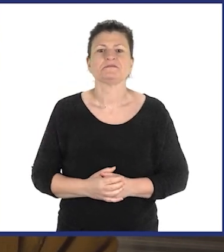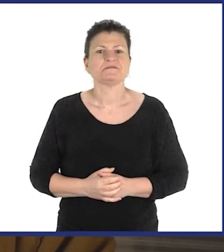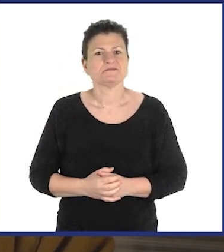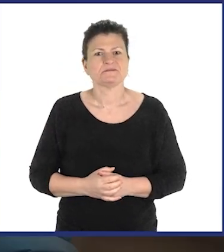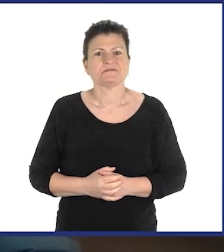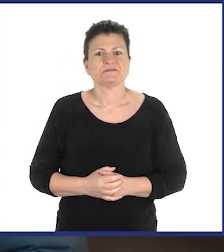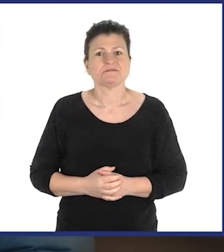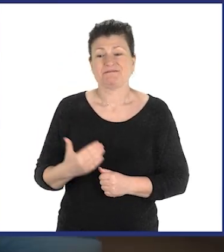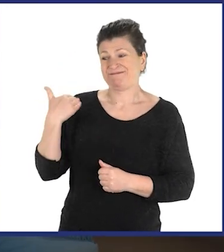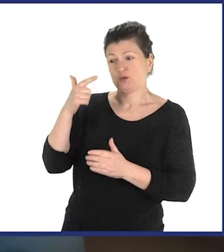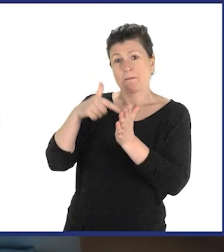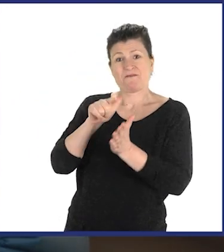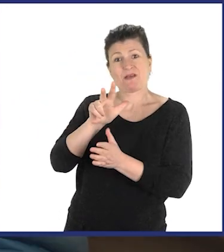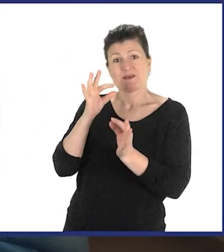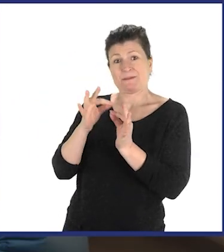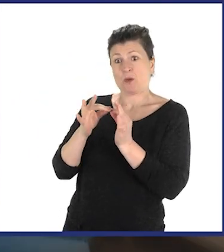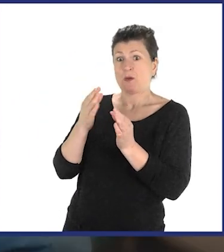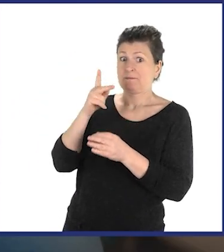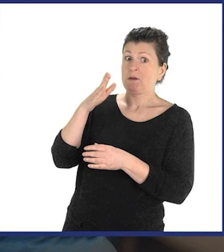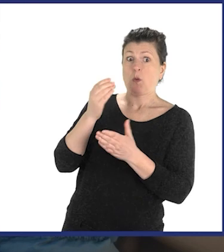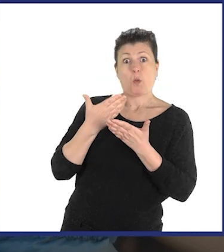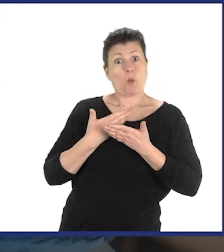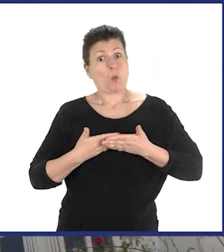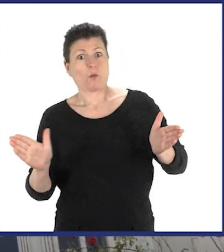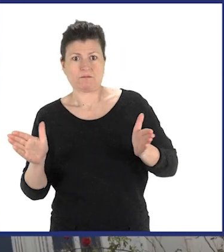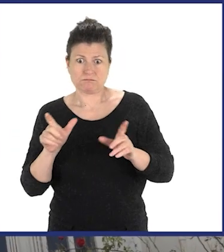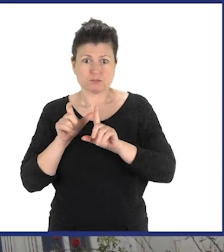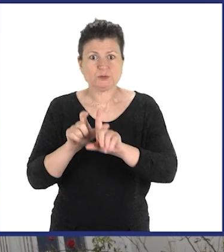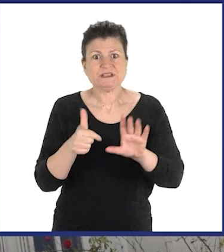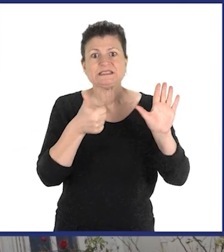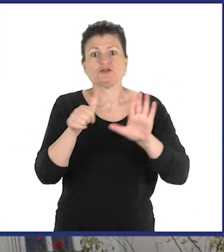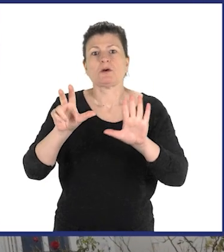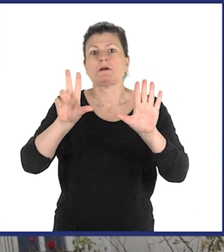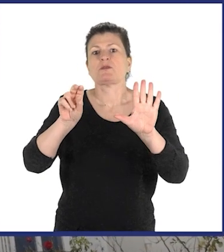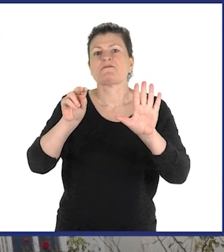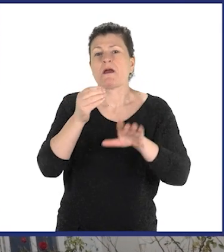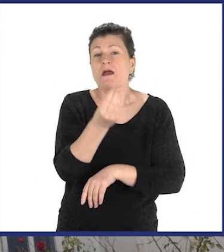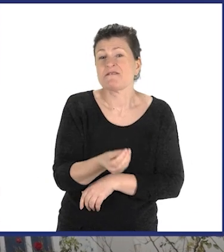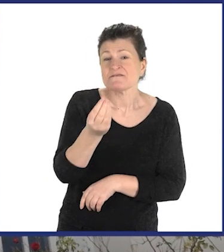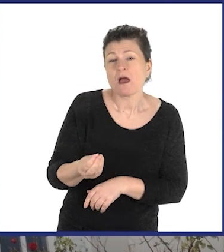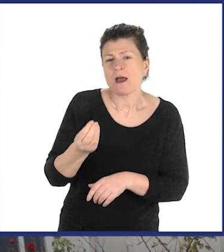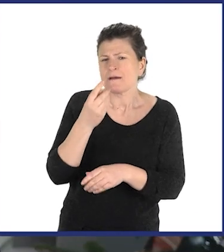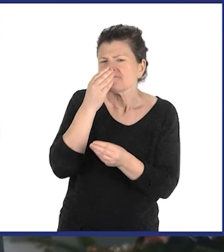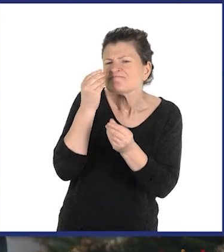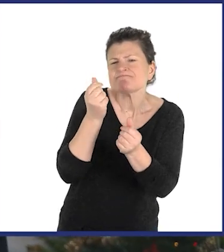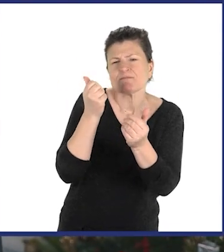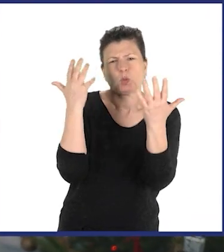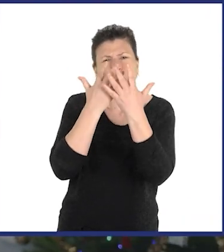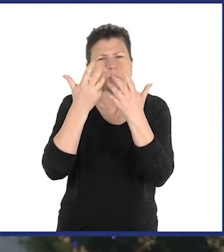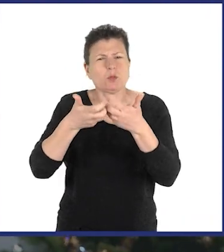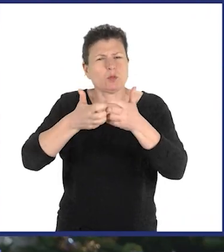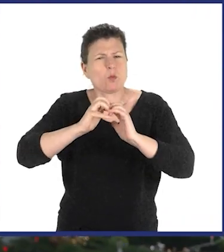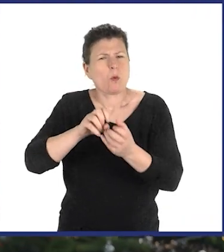pense. Ouvert en septembre 2023, la PCO suit aujourd'hui 680 enfants suspectés du trouble